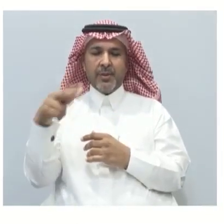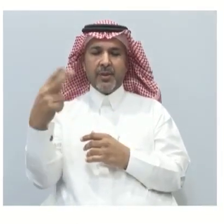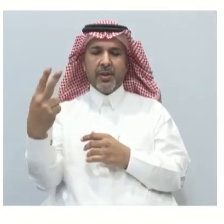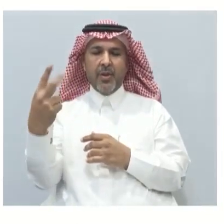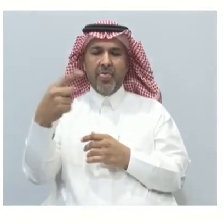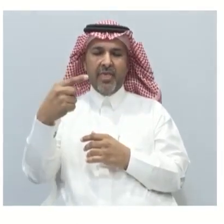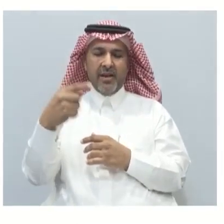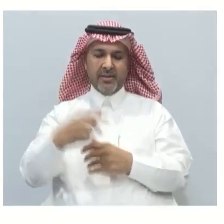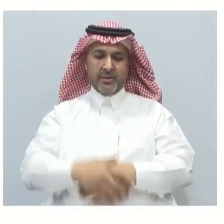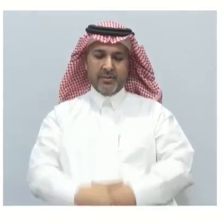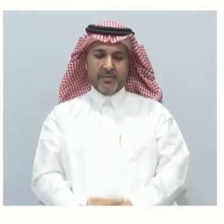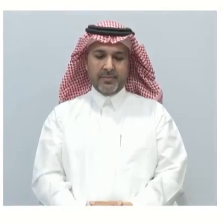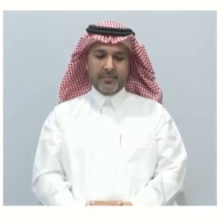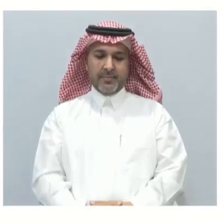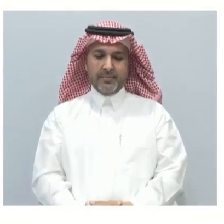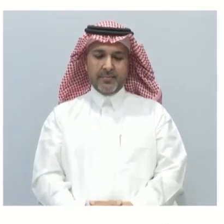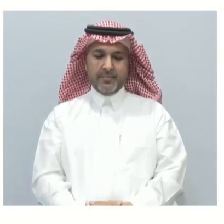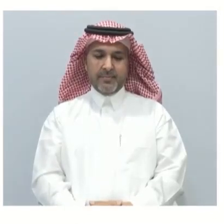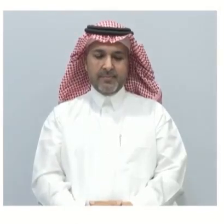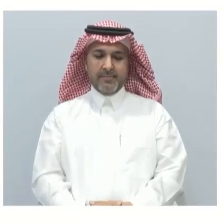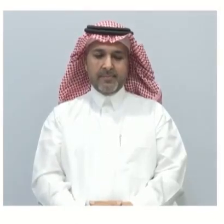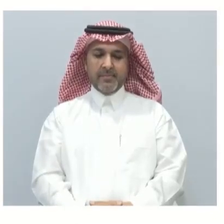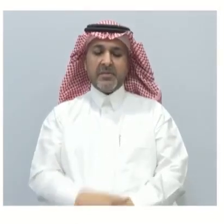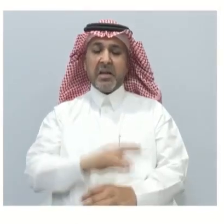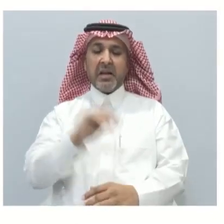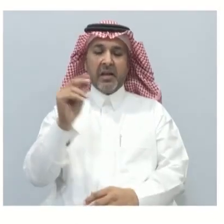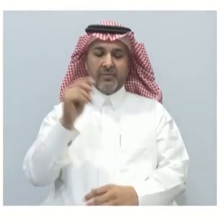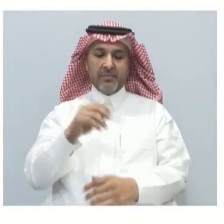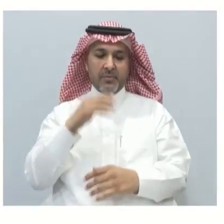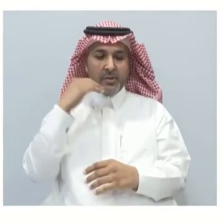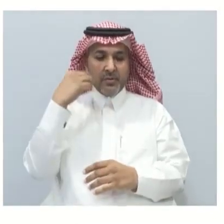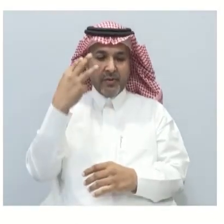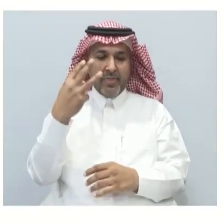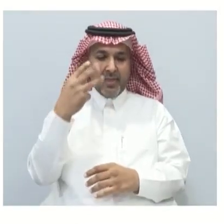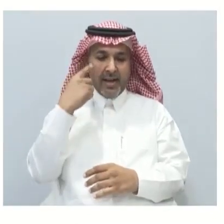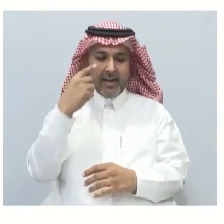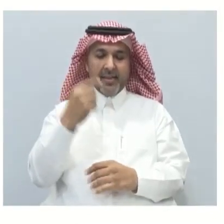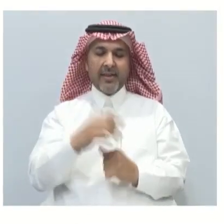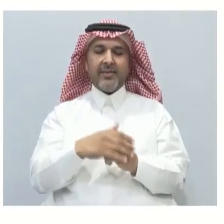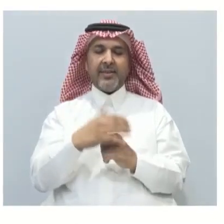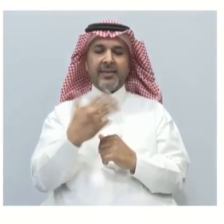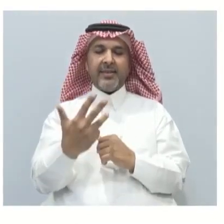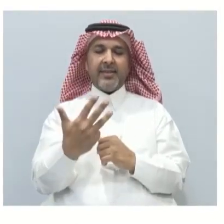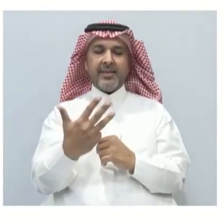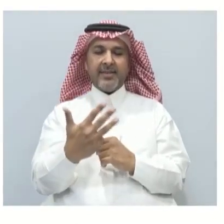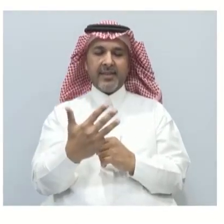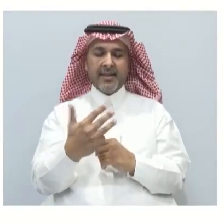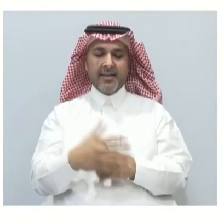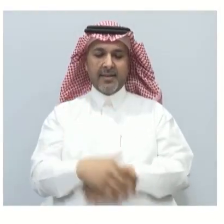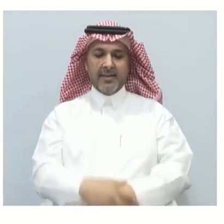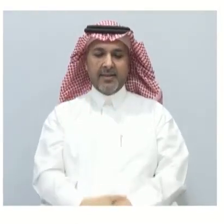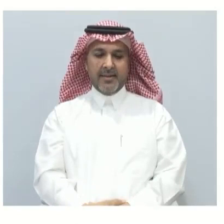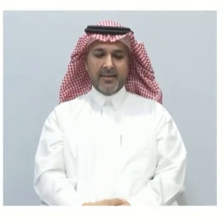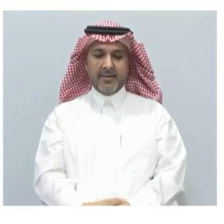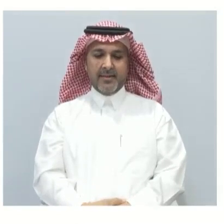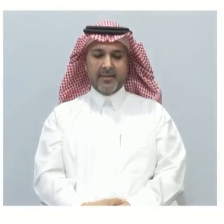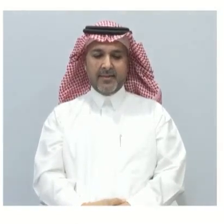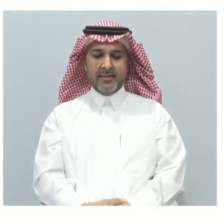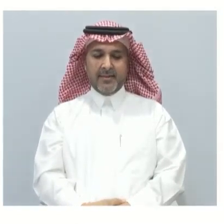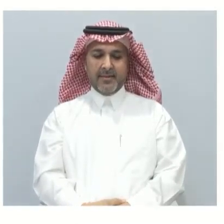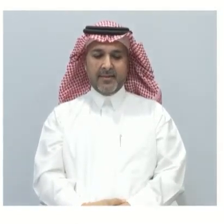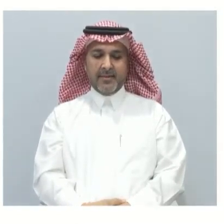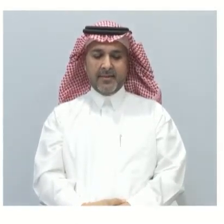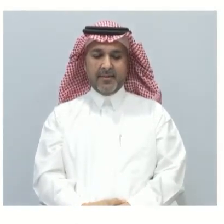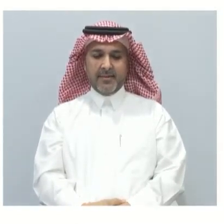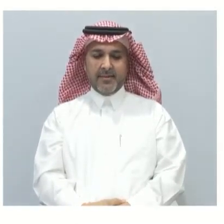512 ال 9 اس ان طبعا نفس طريقتي مع الاثنين بتترك واحده واخذ واحده بس مع الثلاثه وهكذا فبالتالي بقول